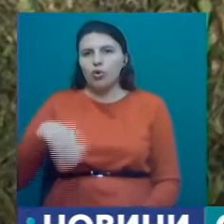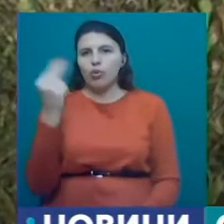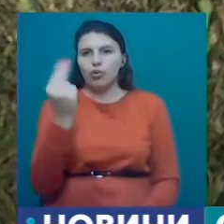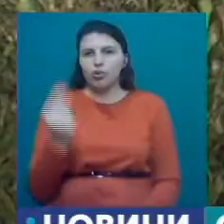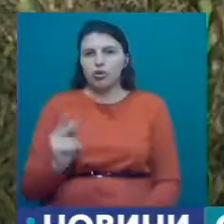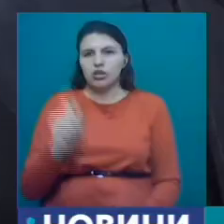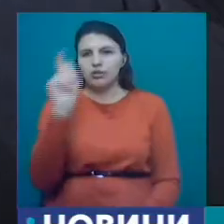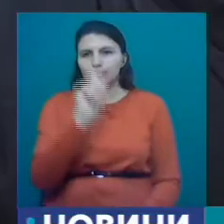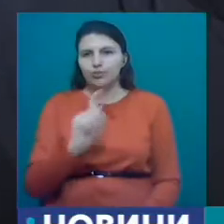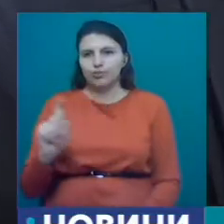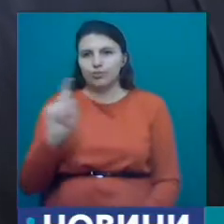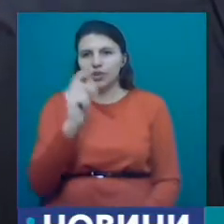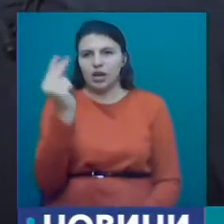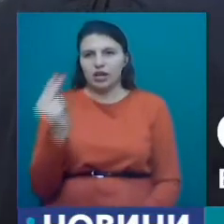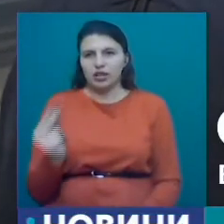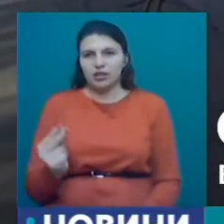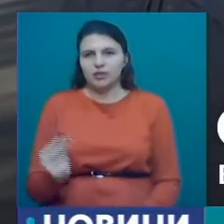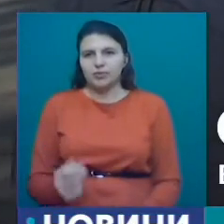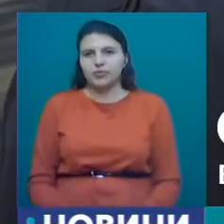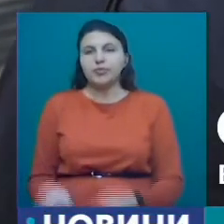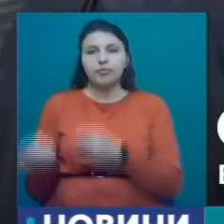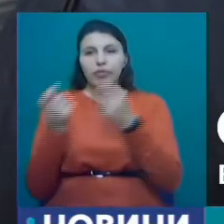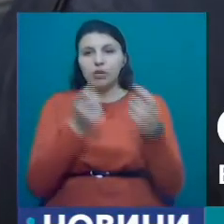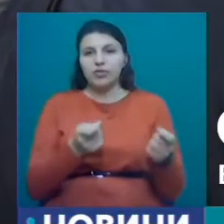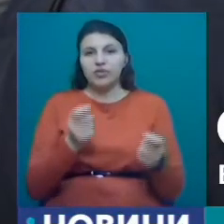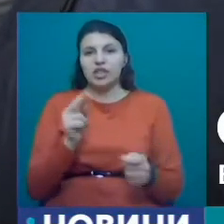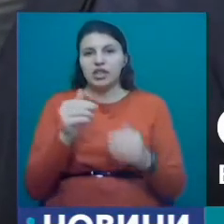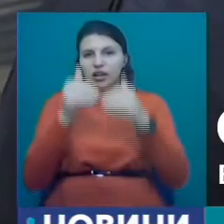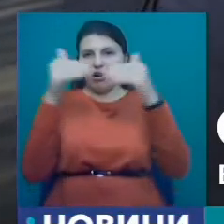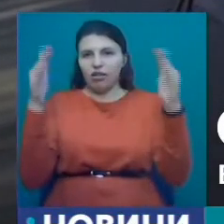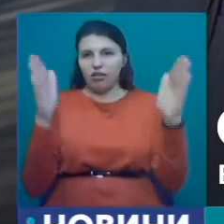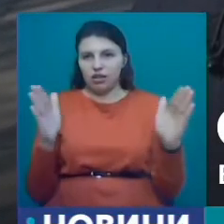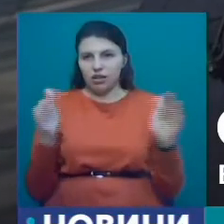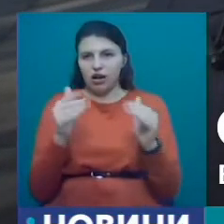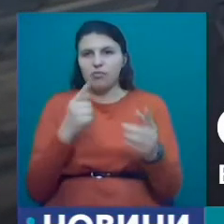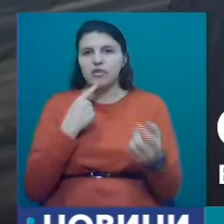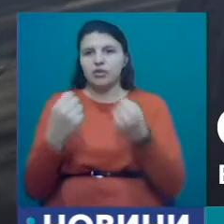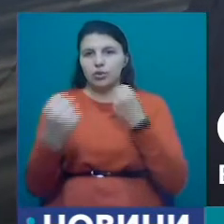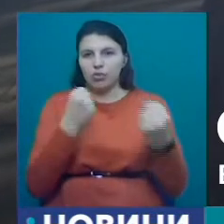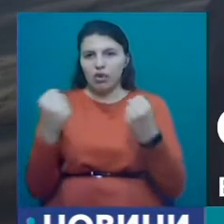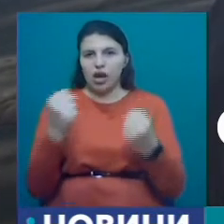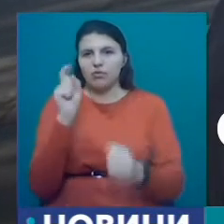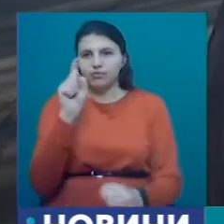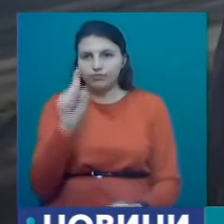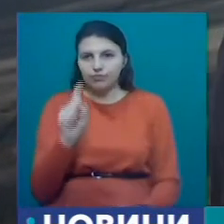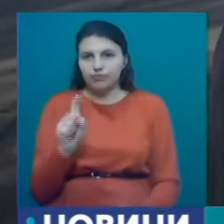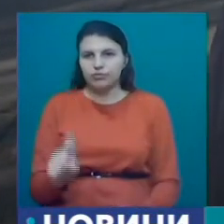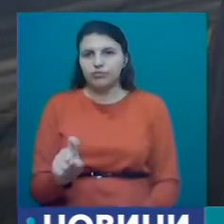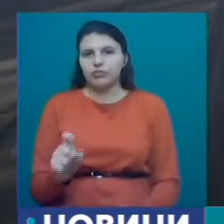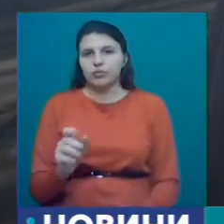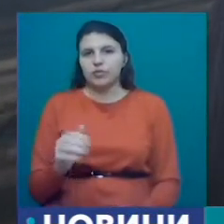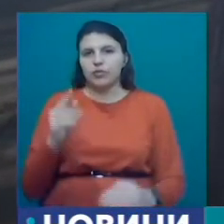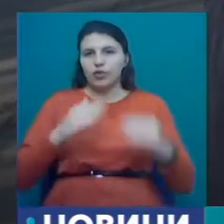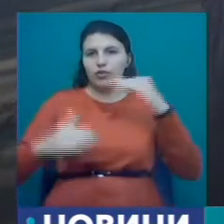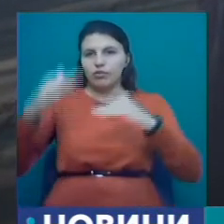картини. Привезли нам контейнера, ми їх скріпляємо, усиляємо, проварюємо, сложили друг на друга.